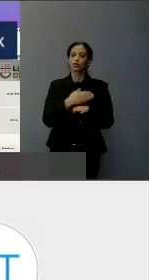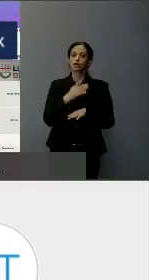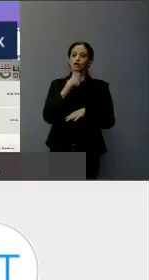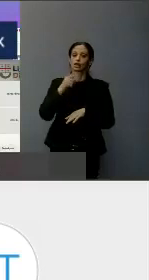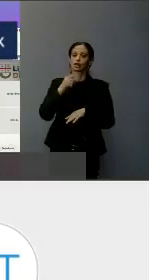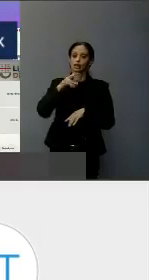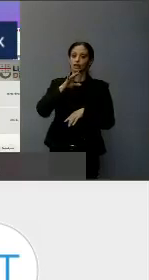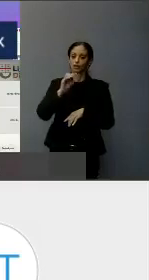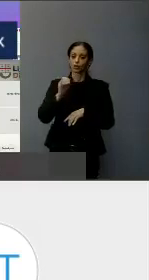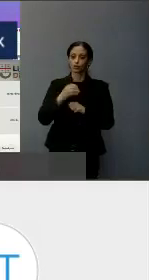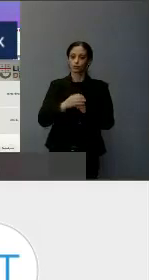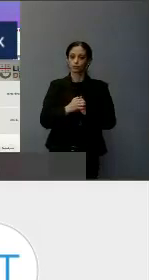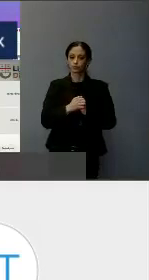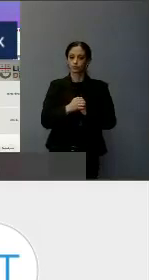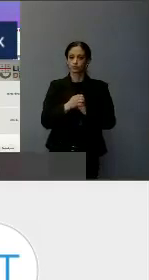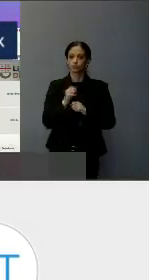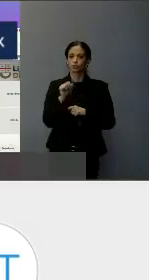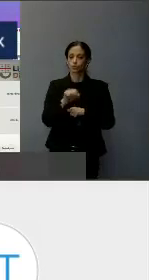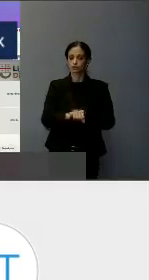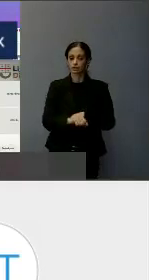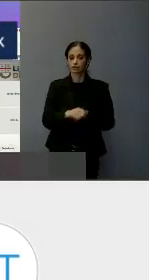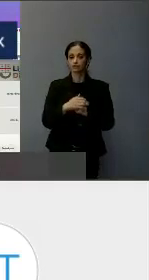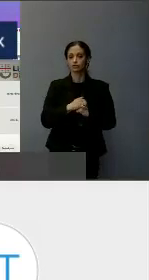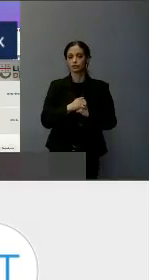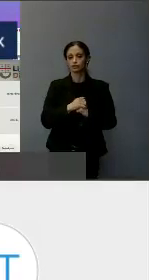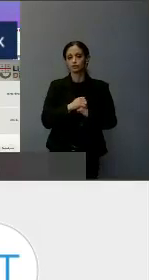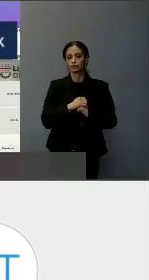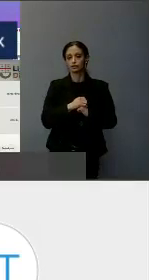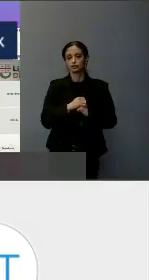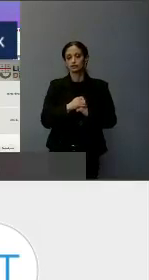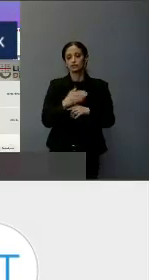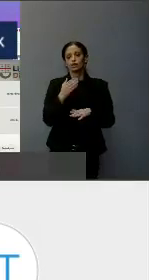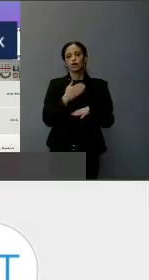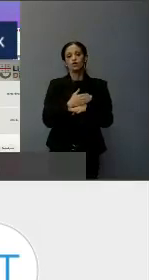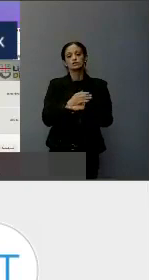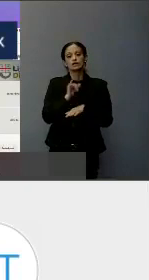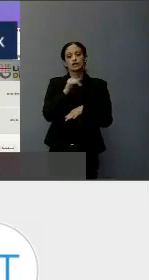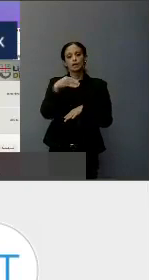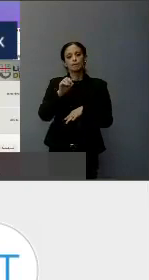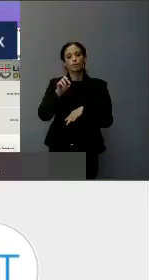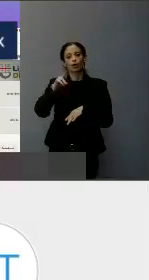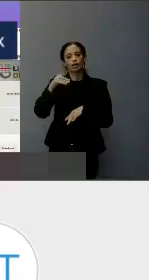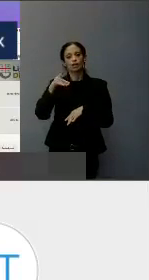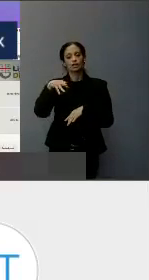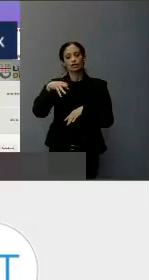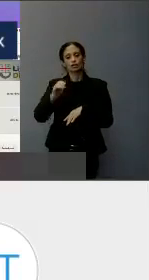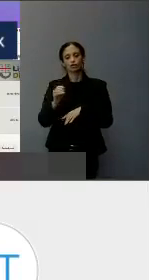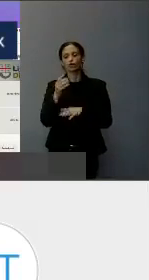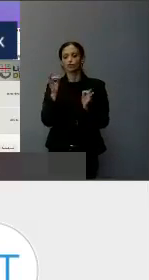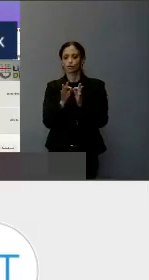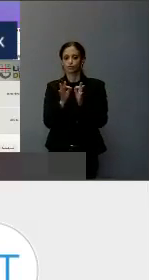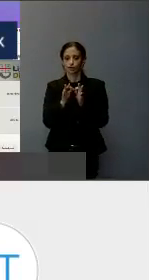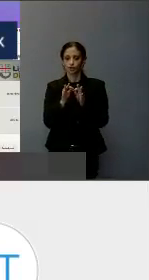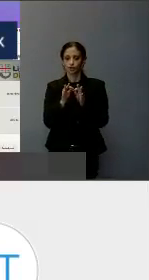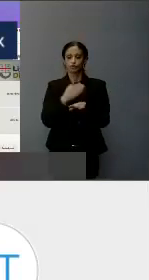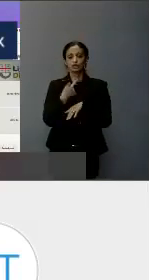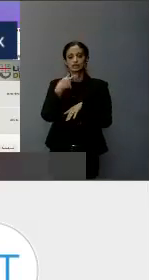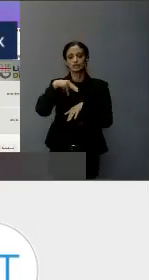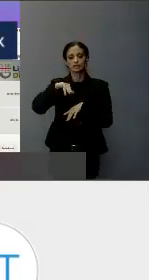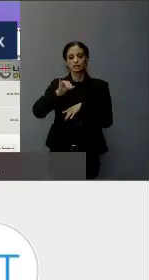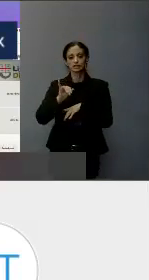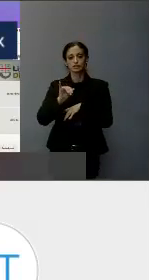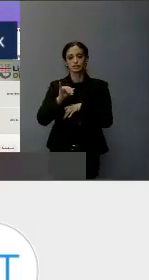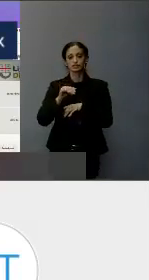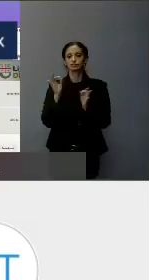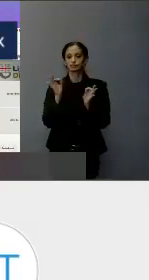grillo contrario consigliere immordino favorevole consigliera attini